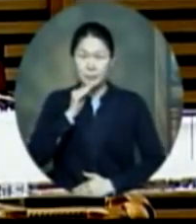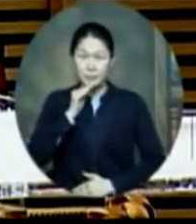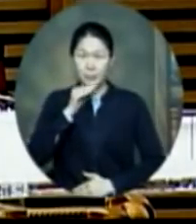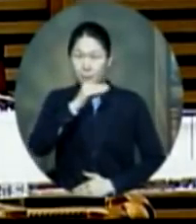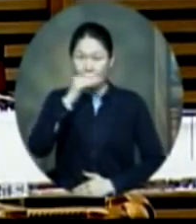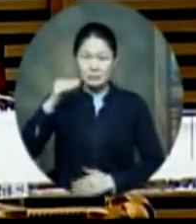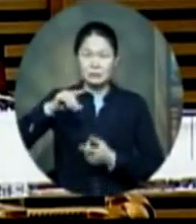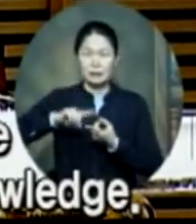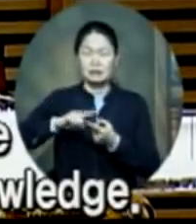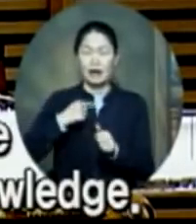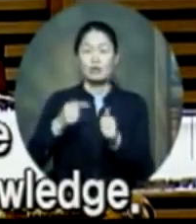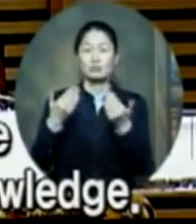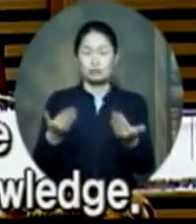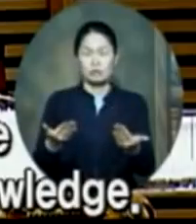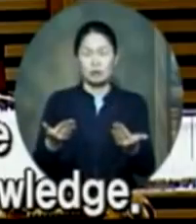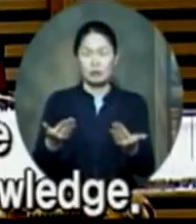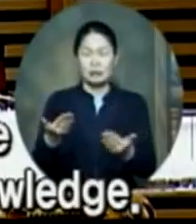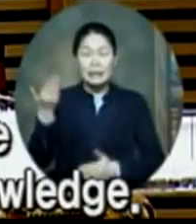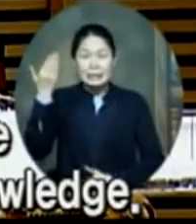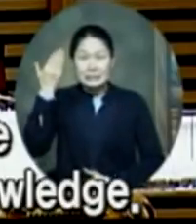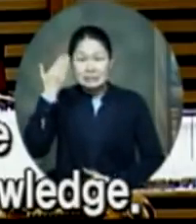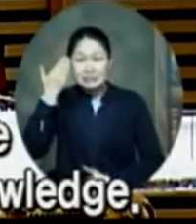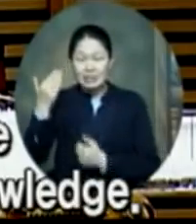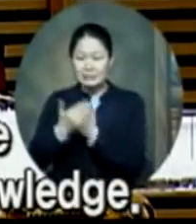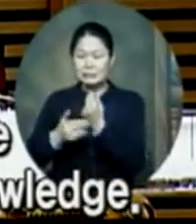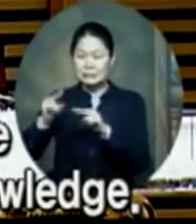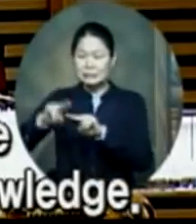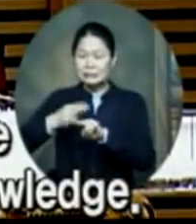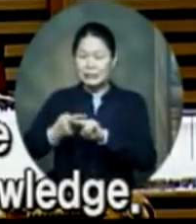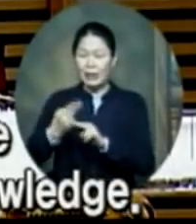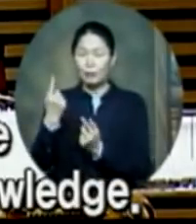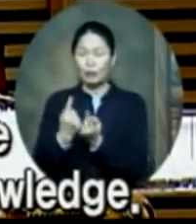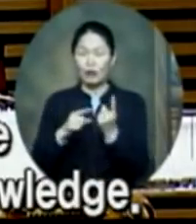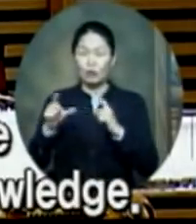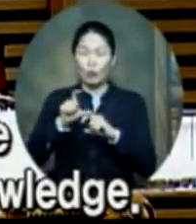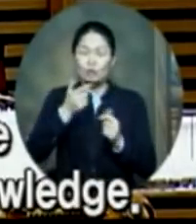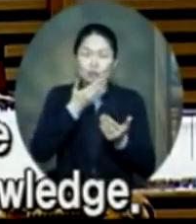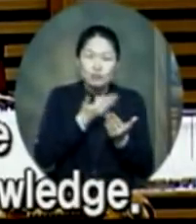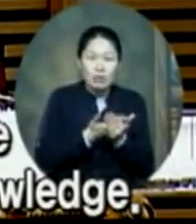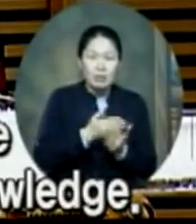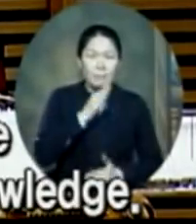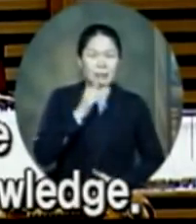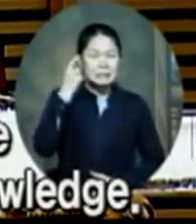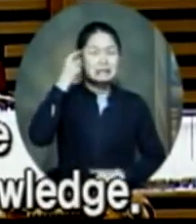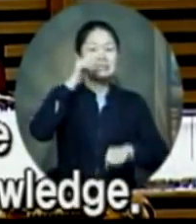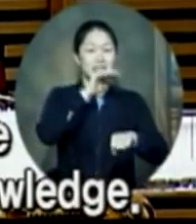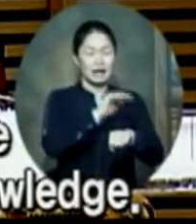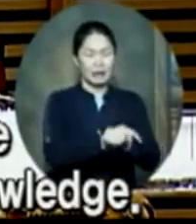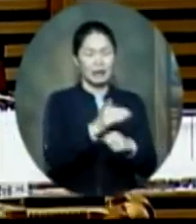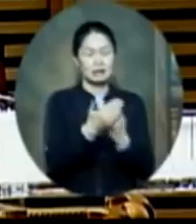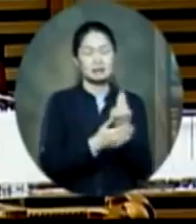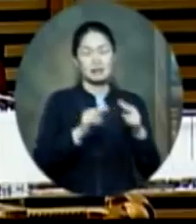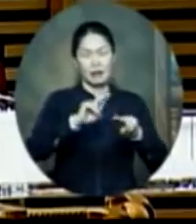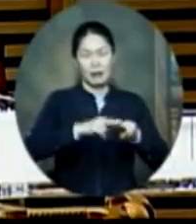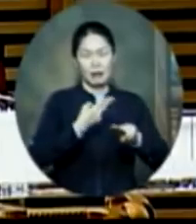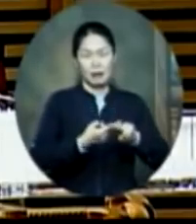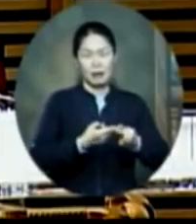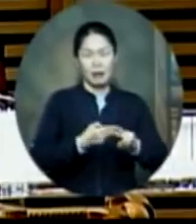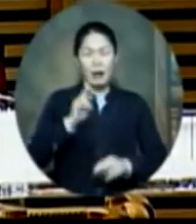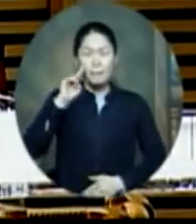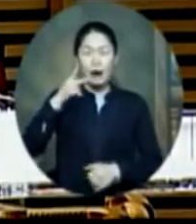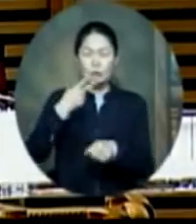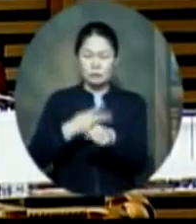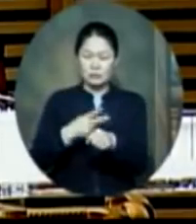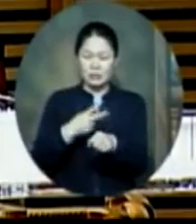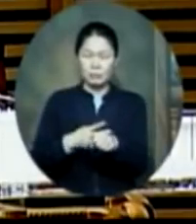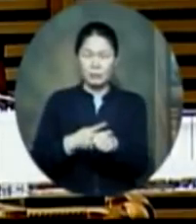거예요. 근데 지식의 은사보다 더 중요한 게 지혜의 은사예요. 사도 바울이